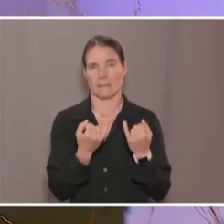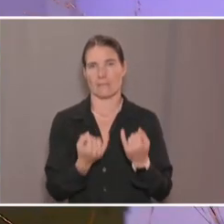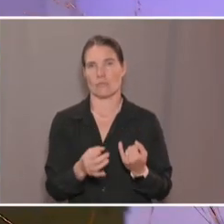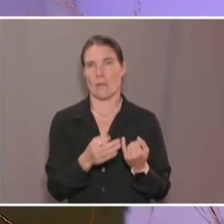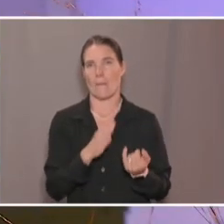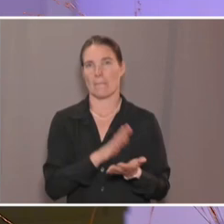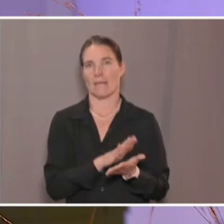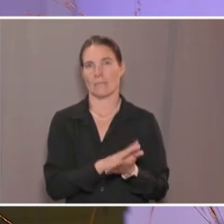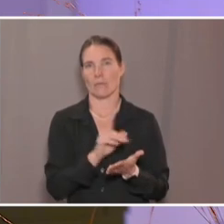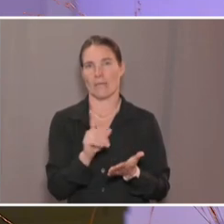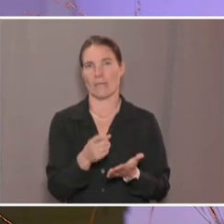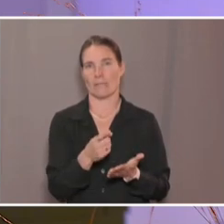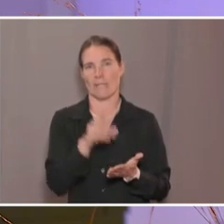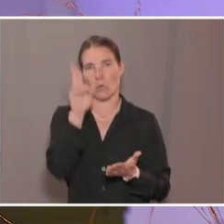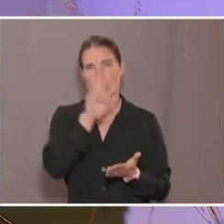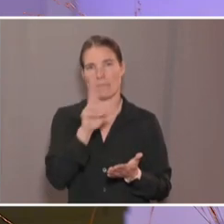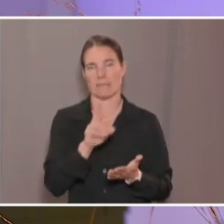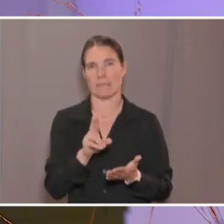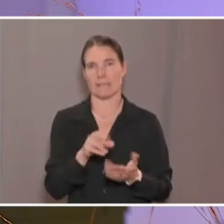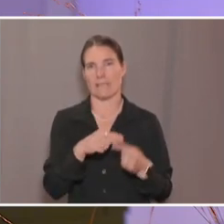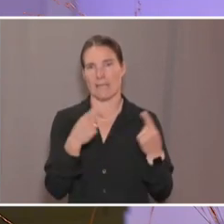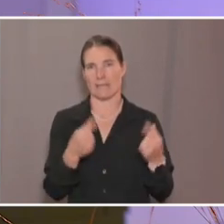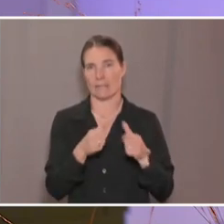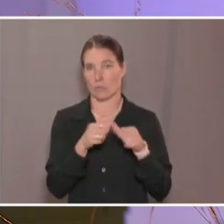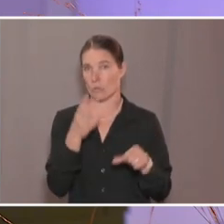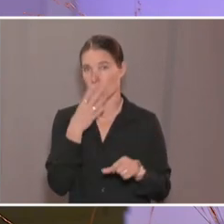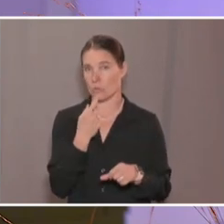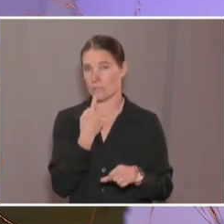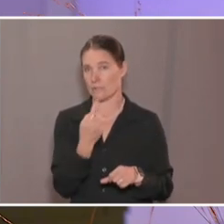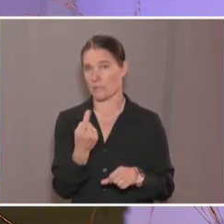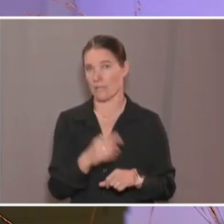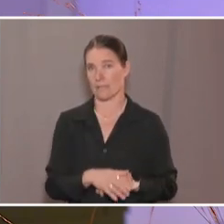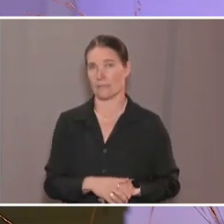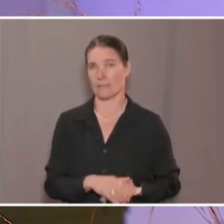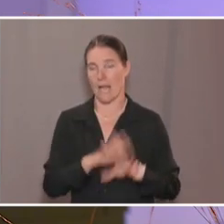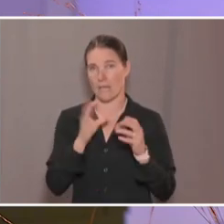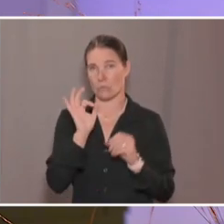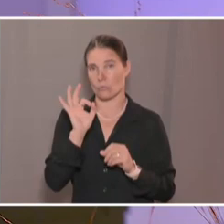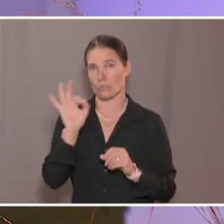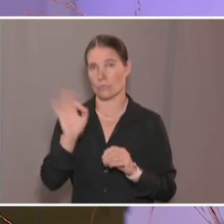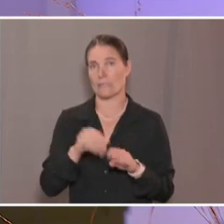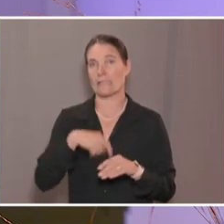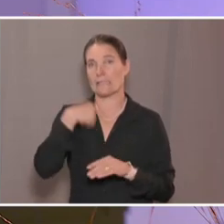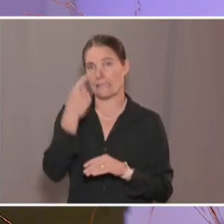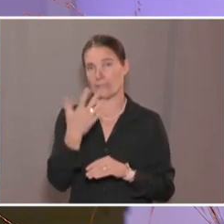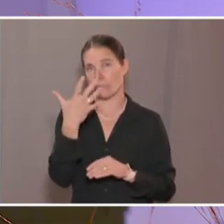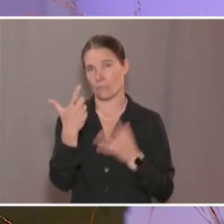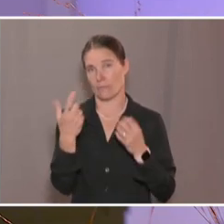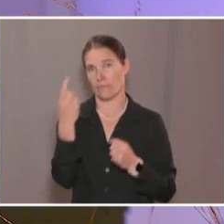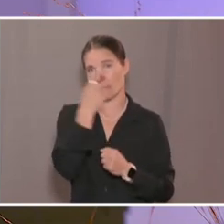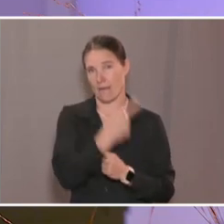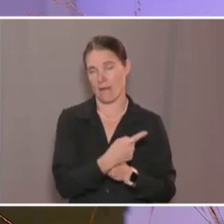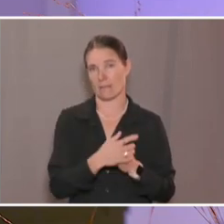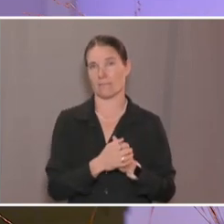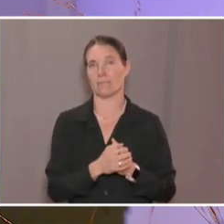noch einmal der Universität herzlichen Glückwunsch zu sagen, alles Gute für die nächsten 75 Jahre zu wünschen